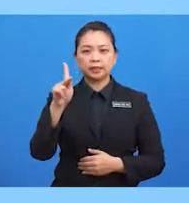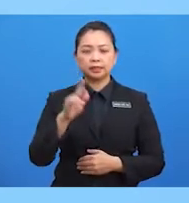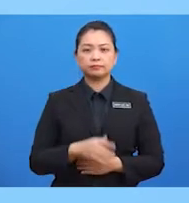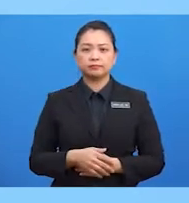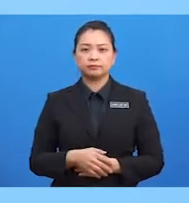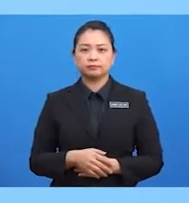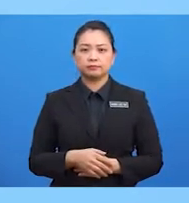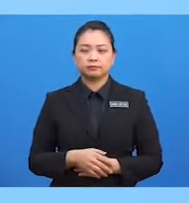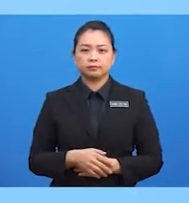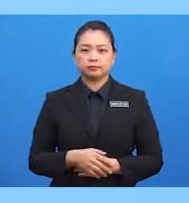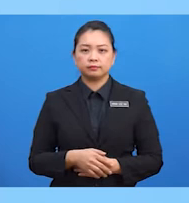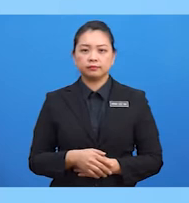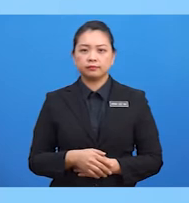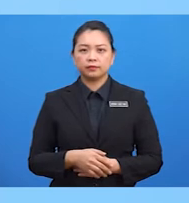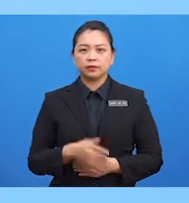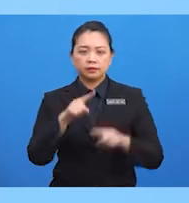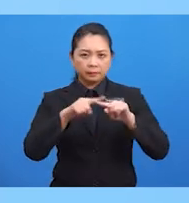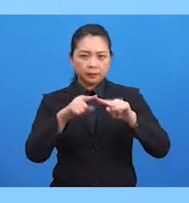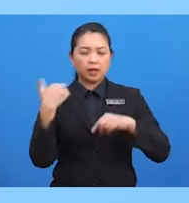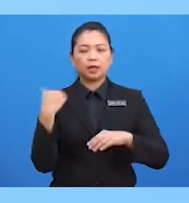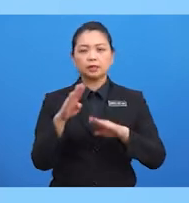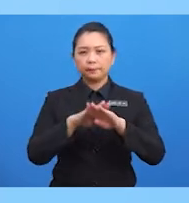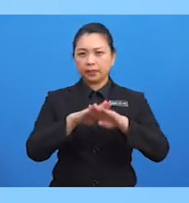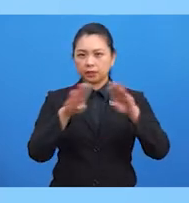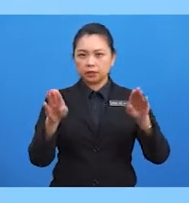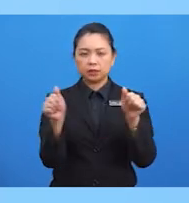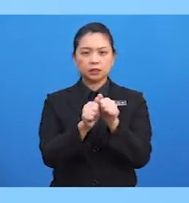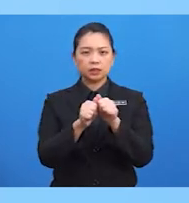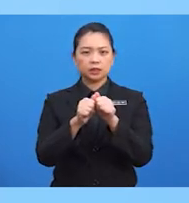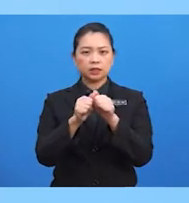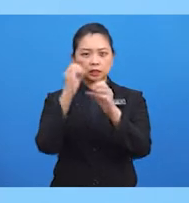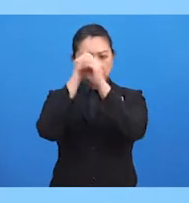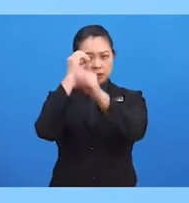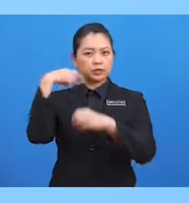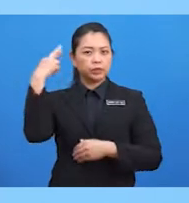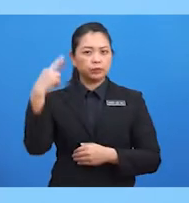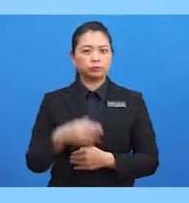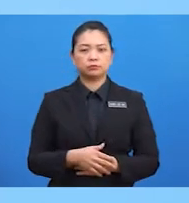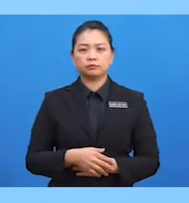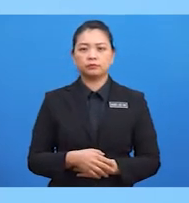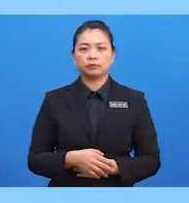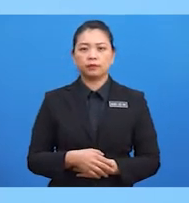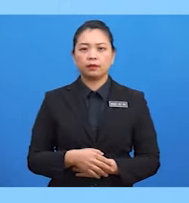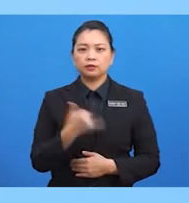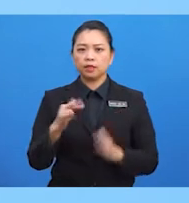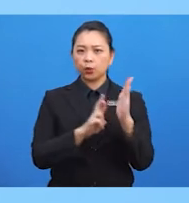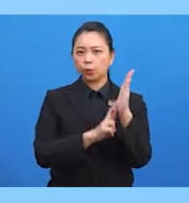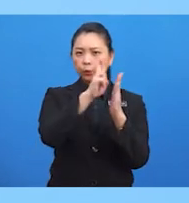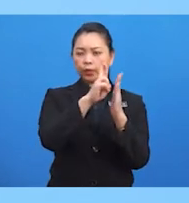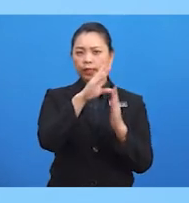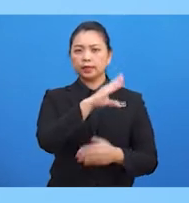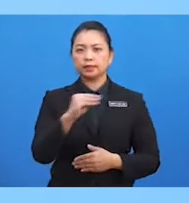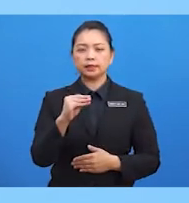kerana ia mengesan gelombang radio dari angkasa lepas. roket dan kapal